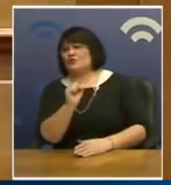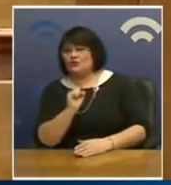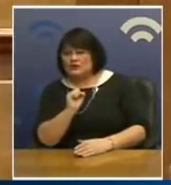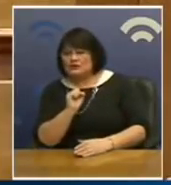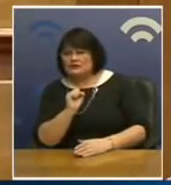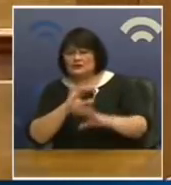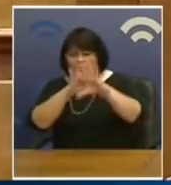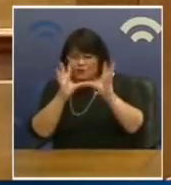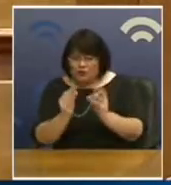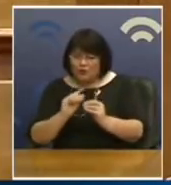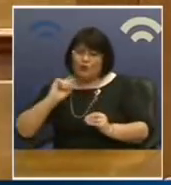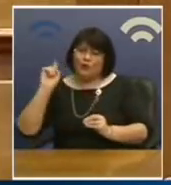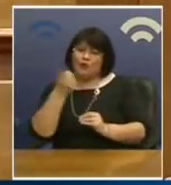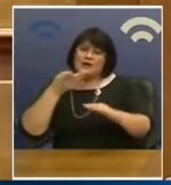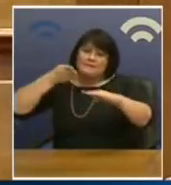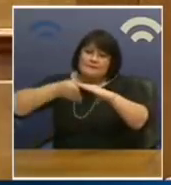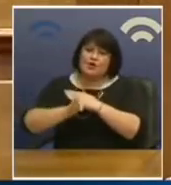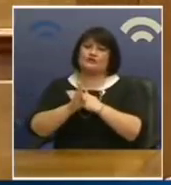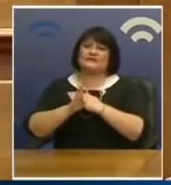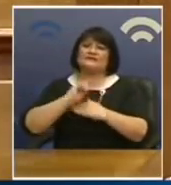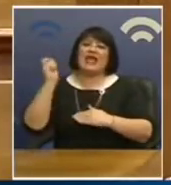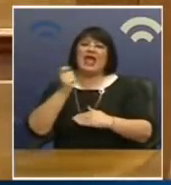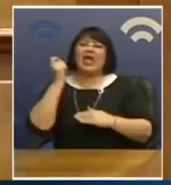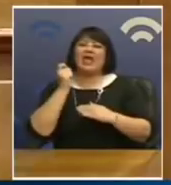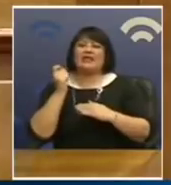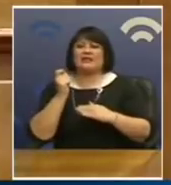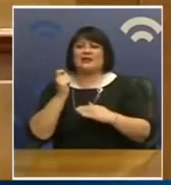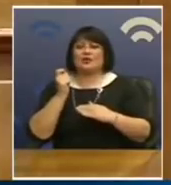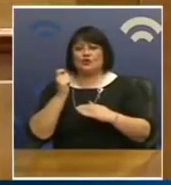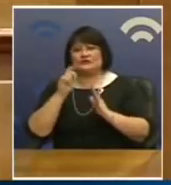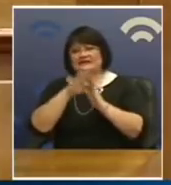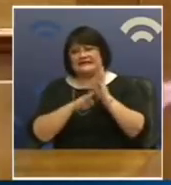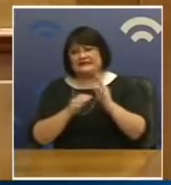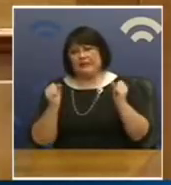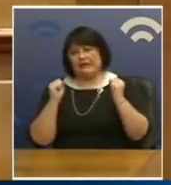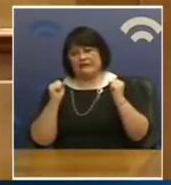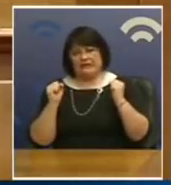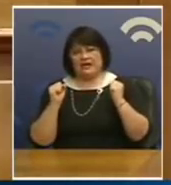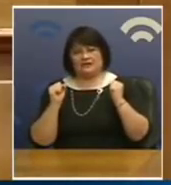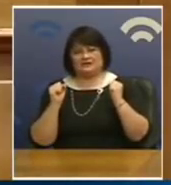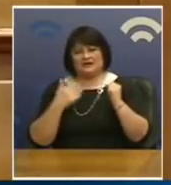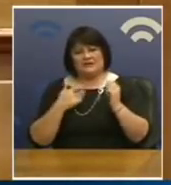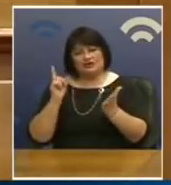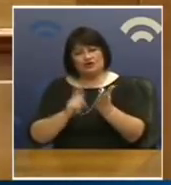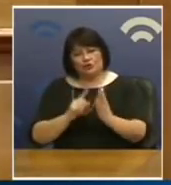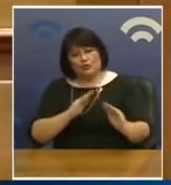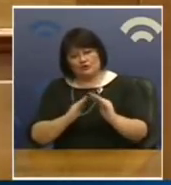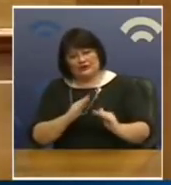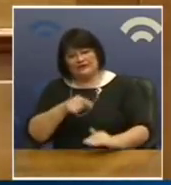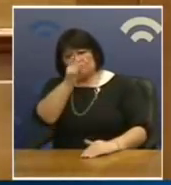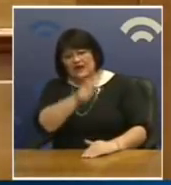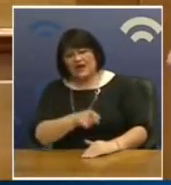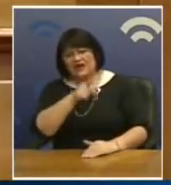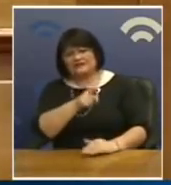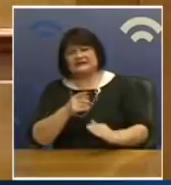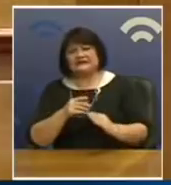καθολική πρόσβαση στο Εθνικό Σύστημα Υγείας. Αυτό δηλαδή που εμείς κατοχυρώσαμε νομοθετικά και εσείς τώρα σιγά